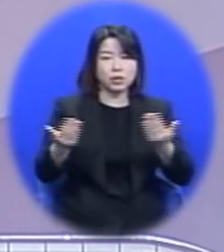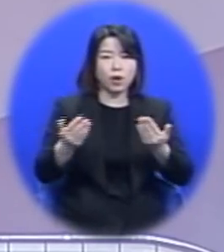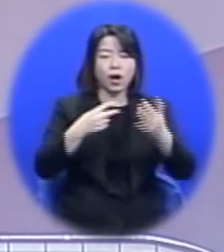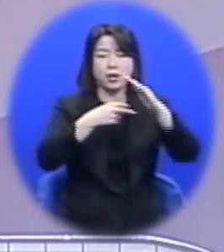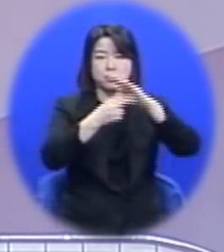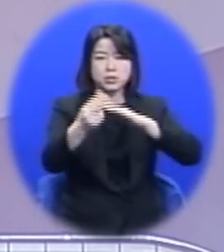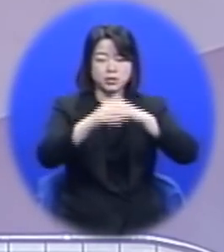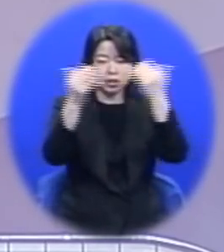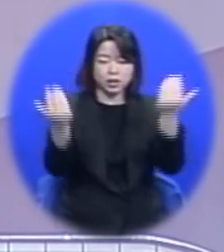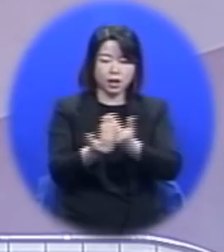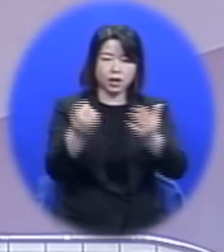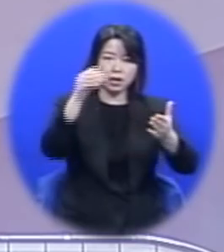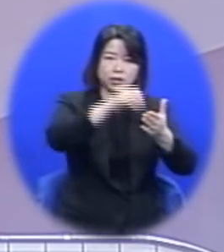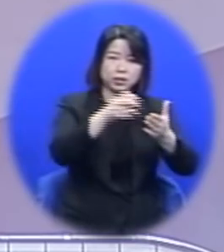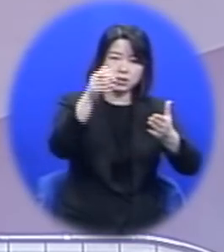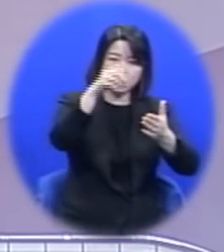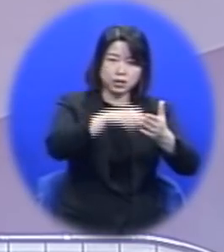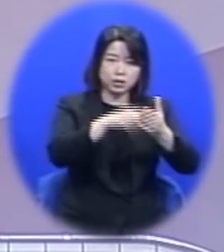놀라게 됩니다.